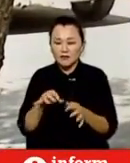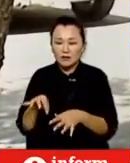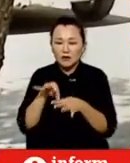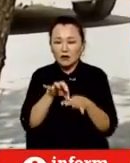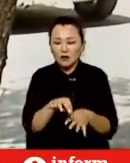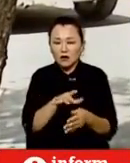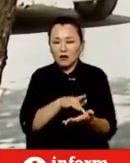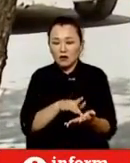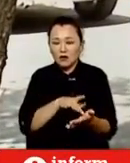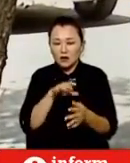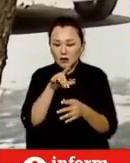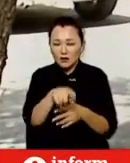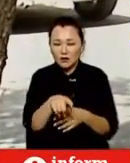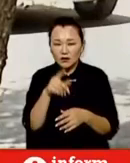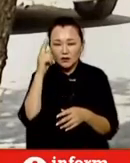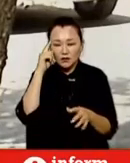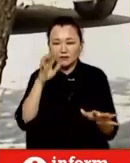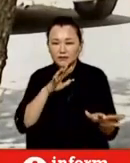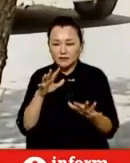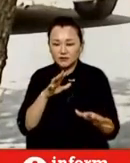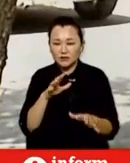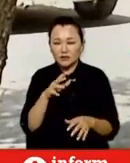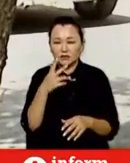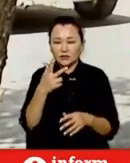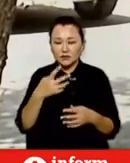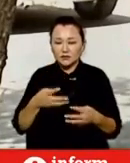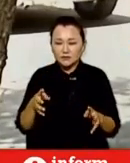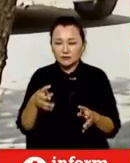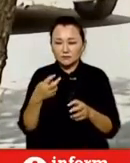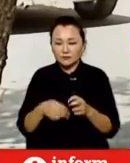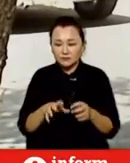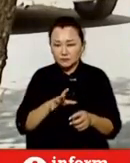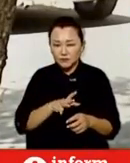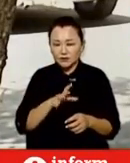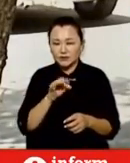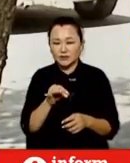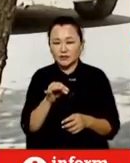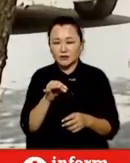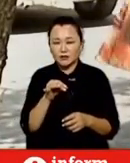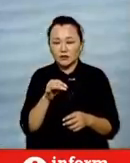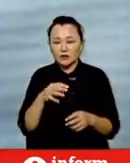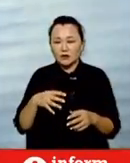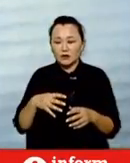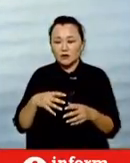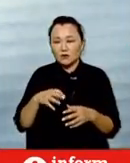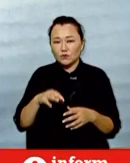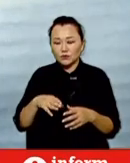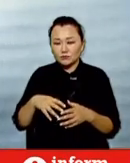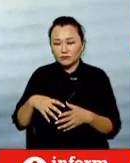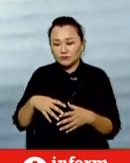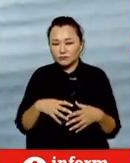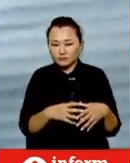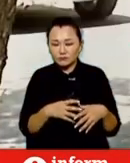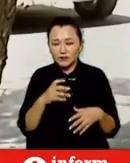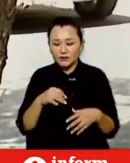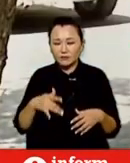апарса бастан сатырысын алған, үш қабыртқасы сынған баланың, өт қозғалған, бауыр ісіп тұр деген.